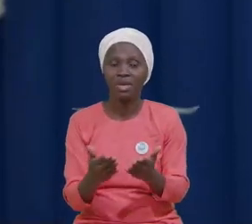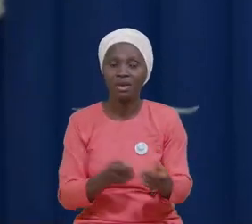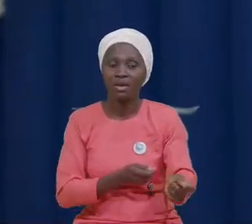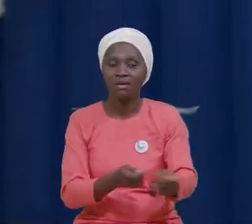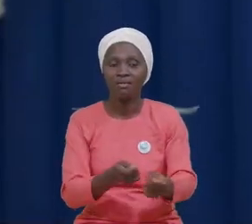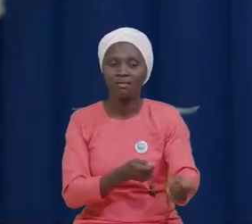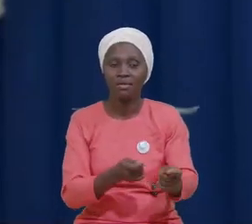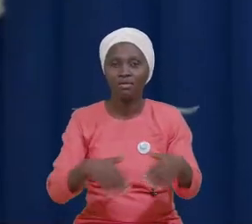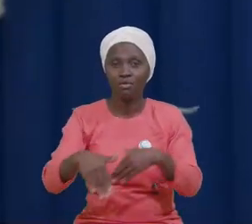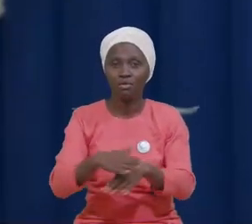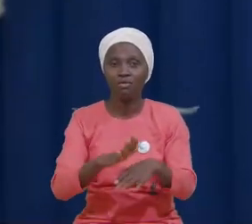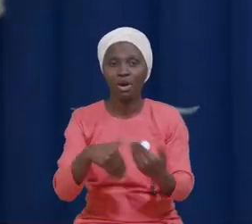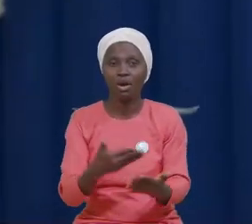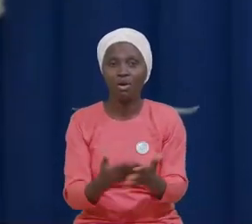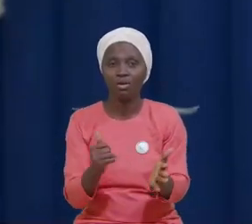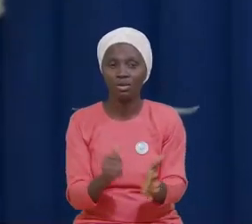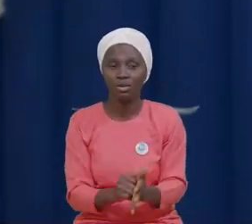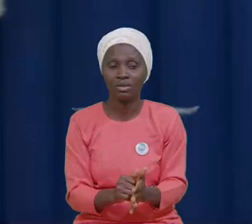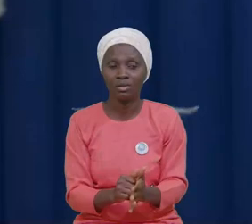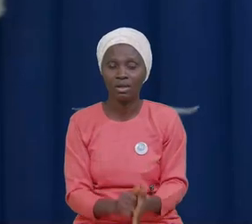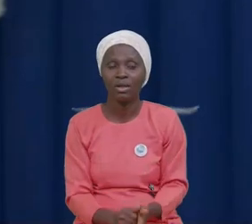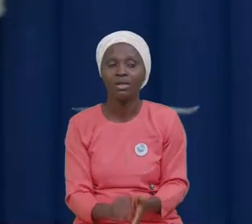ton désir.